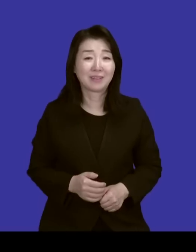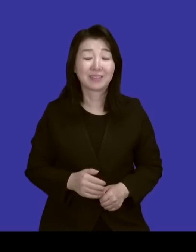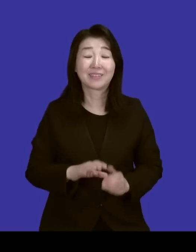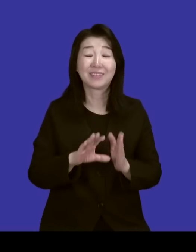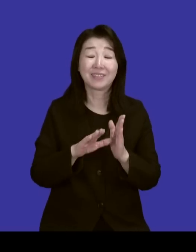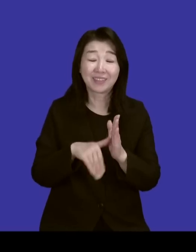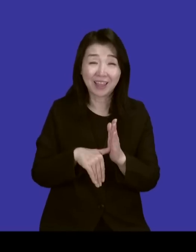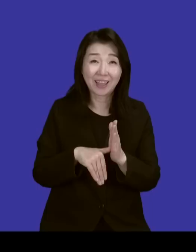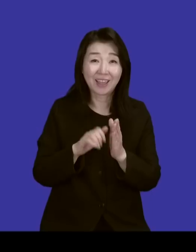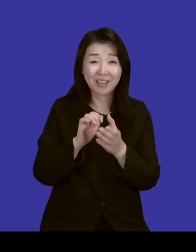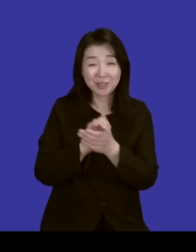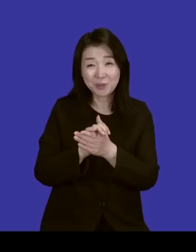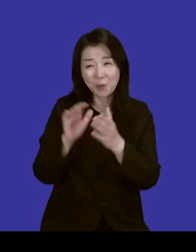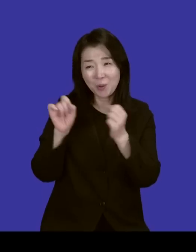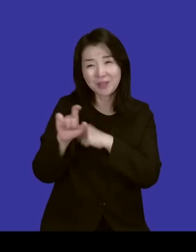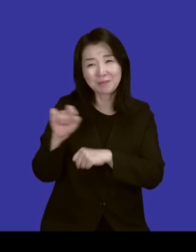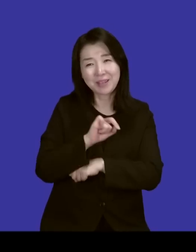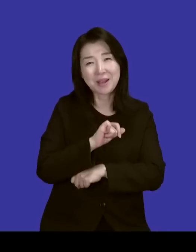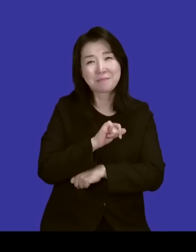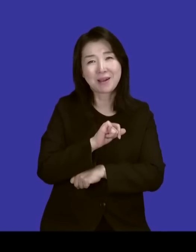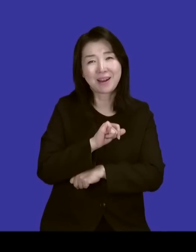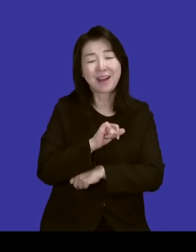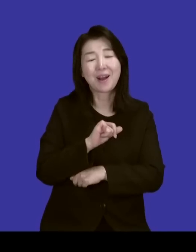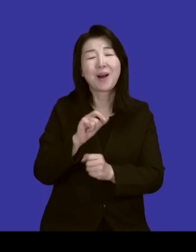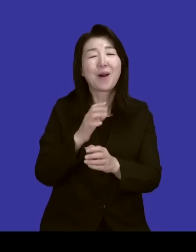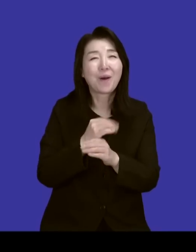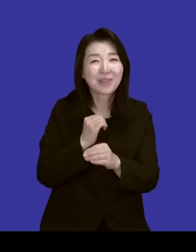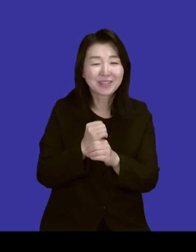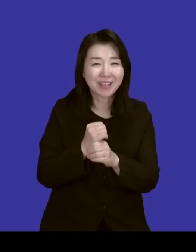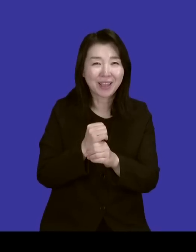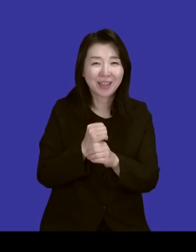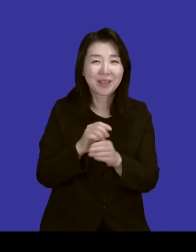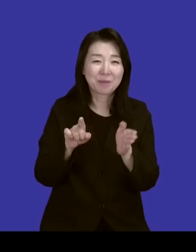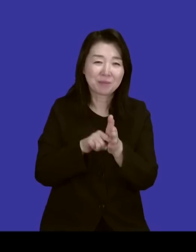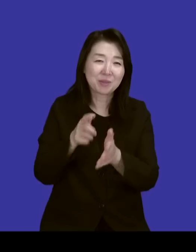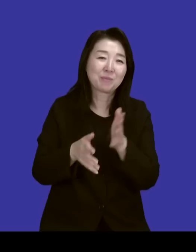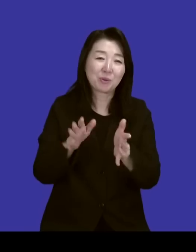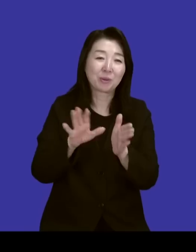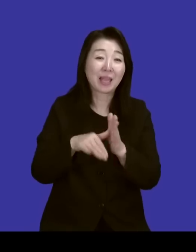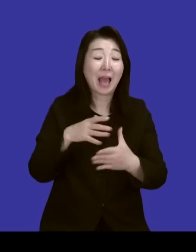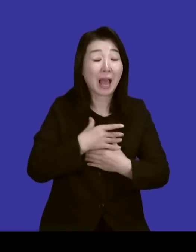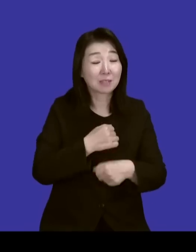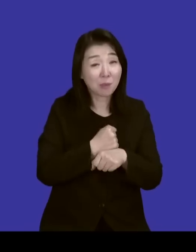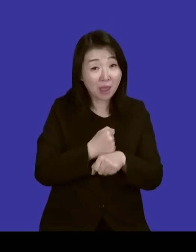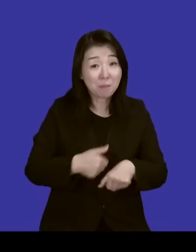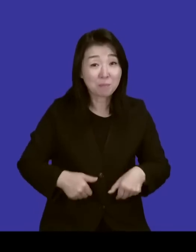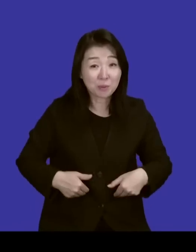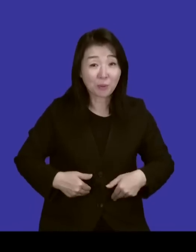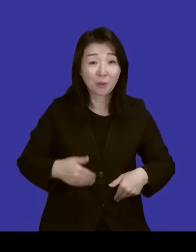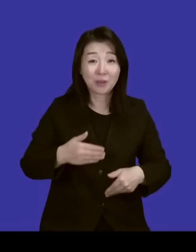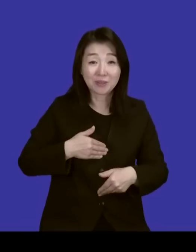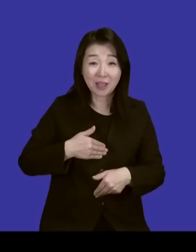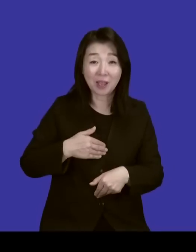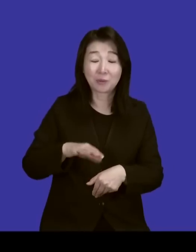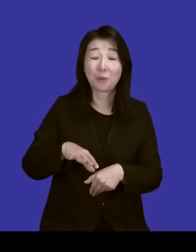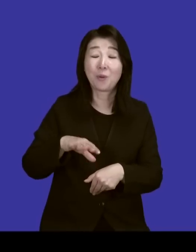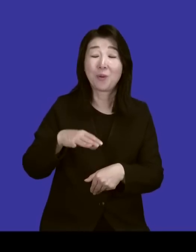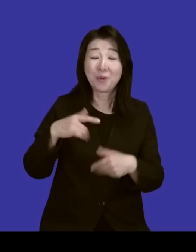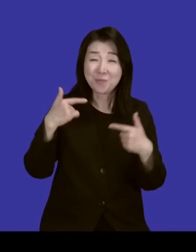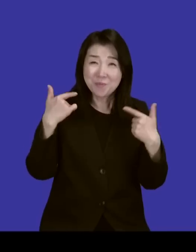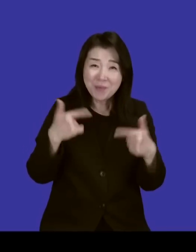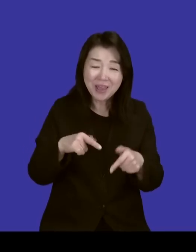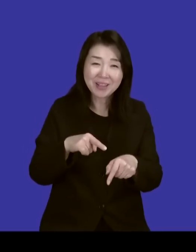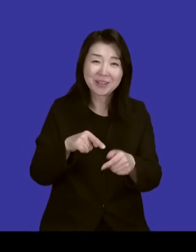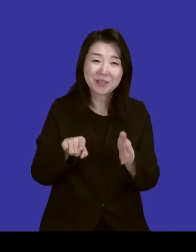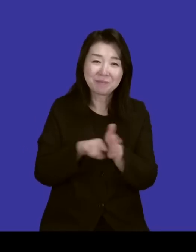빠른 때가 초신자시죠. 맞아요, 맞아요. 네, 그래서 안심하고 하세요. 그래서 나도 늘 초신자처럼 살아.